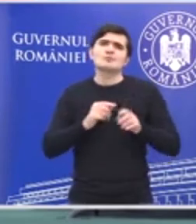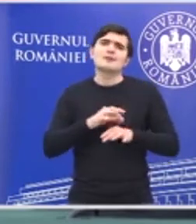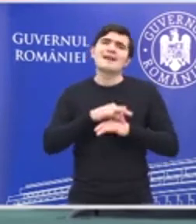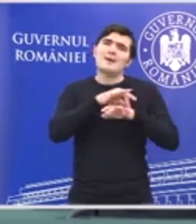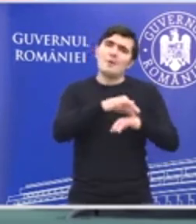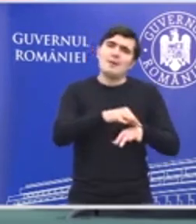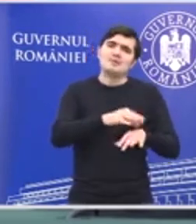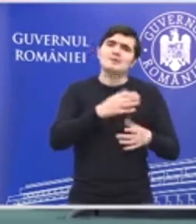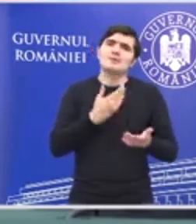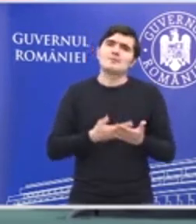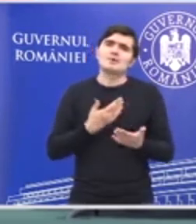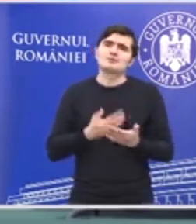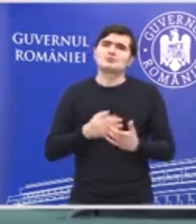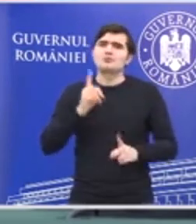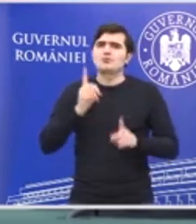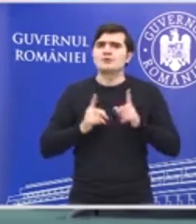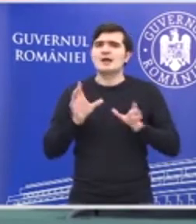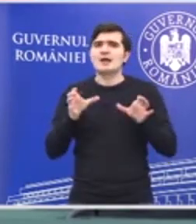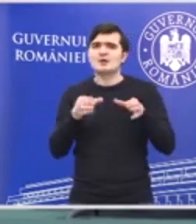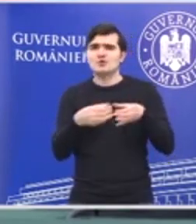adresează unor grupuri